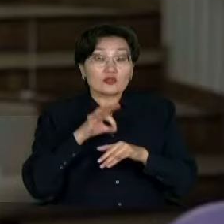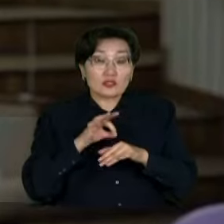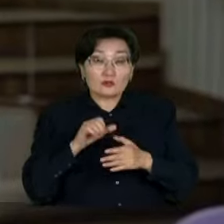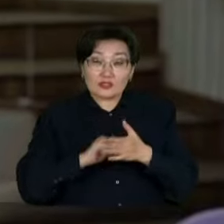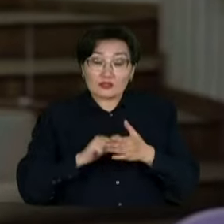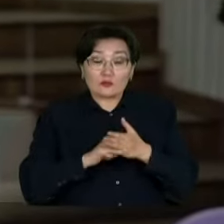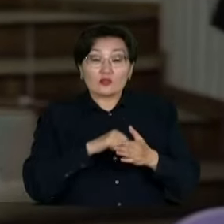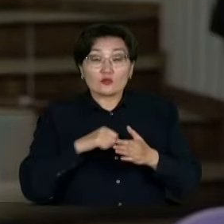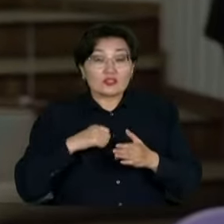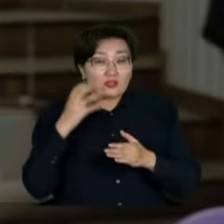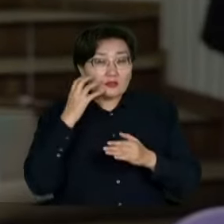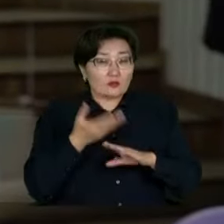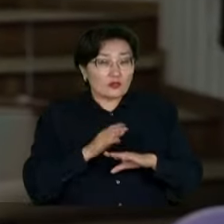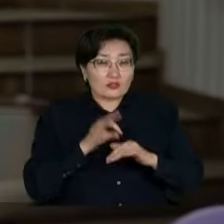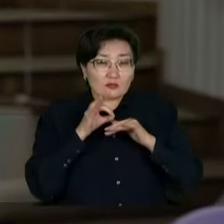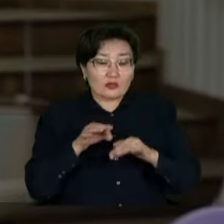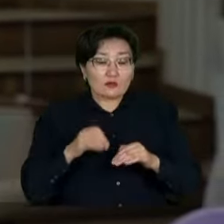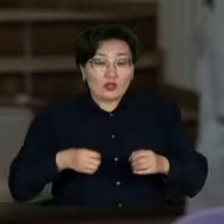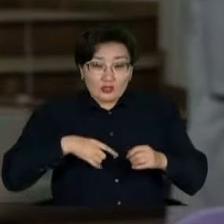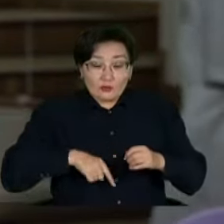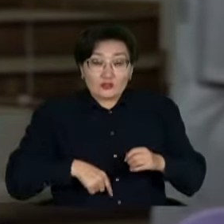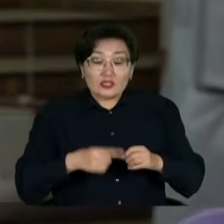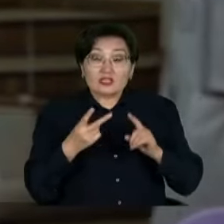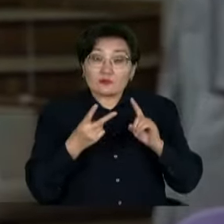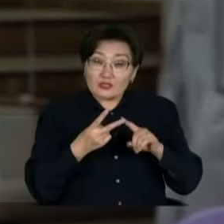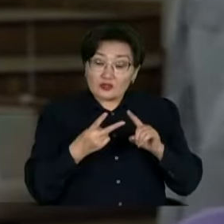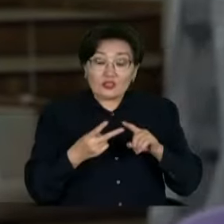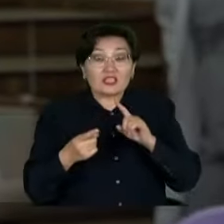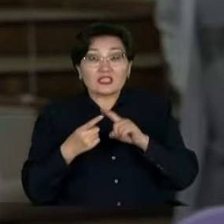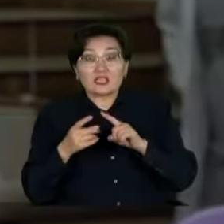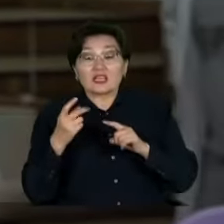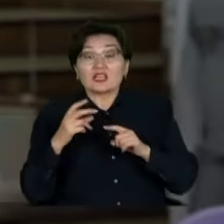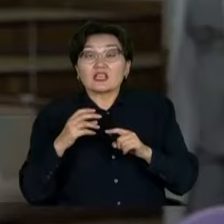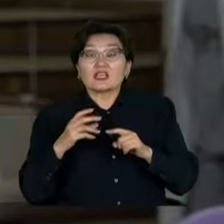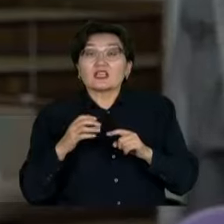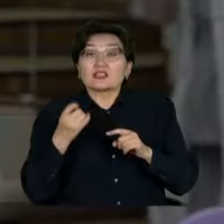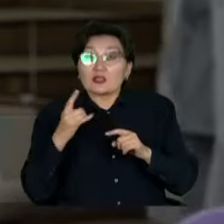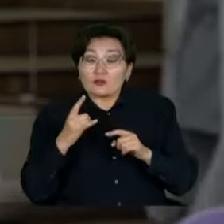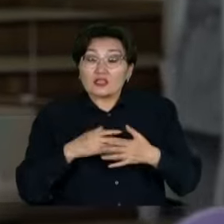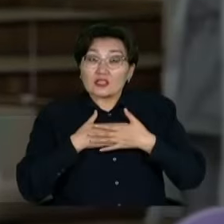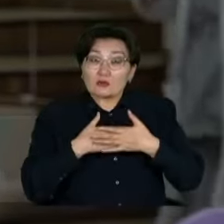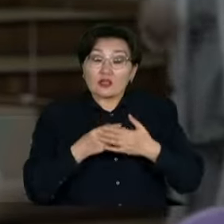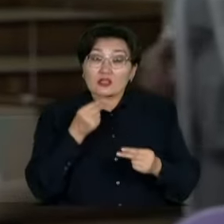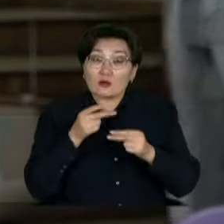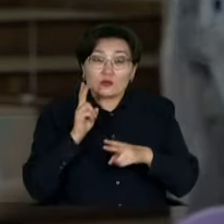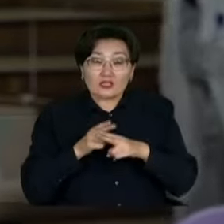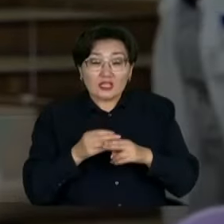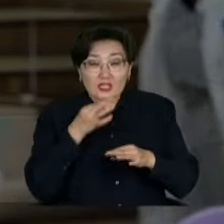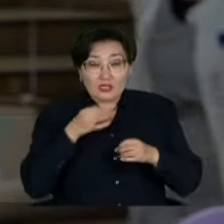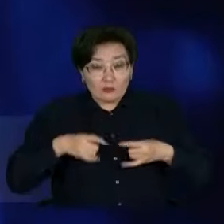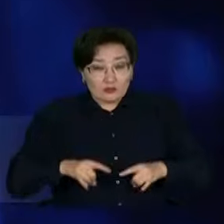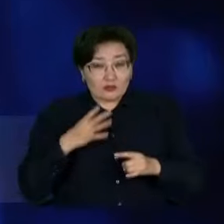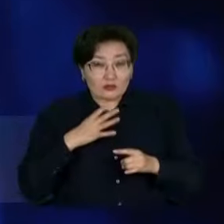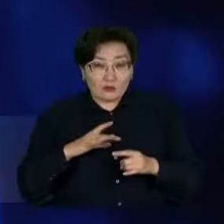сырқаттанғандықтан өзімнің жүктілігім ауыр өтті. Әрі құрсақта біреуі екіншісінің тыныс алуы мен тамақтануына кедергі келтіргендіктен ертерек босануға тура